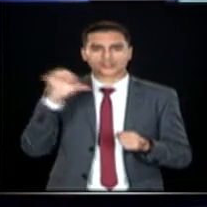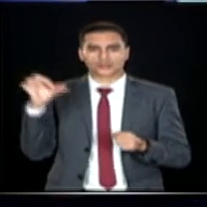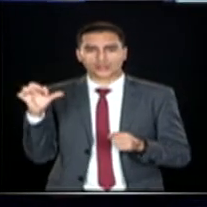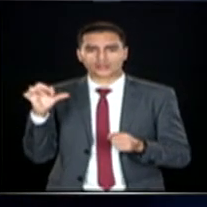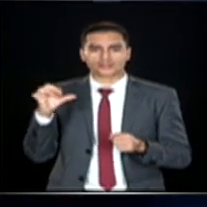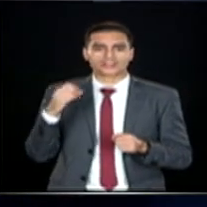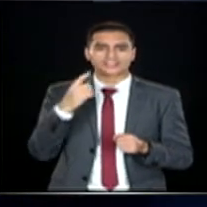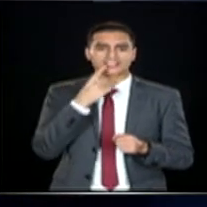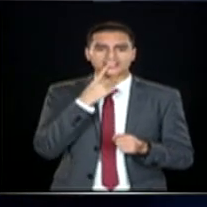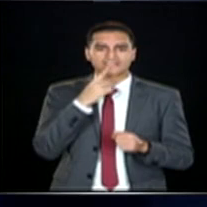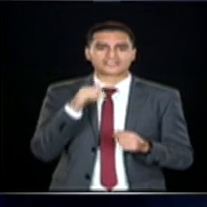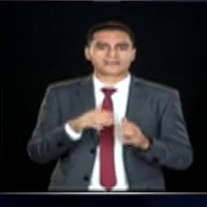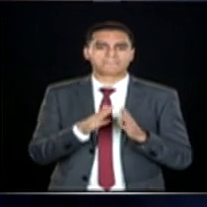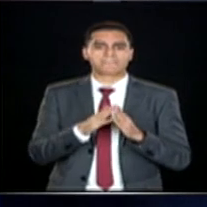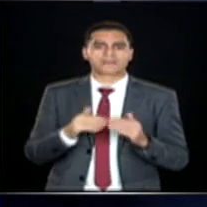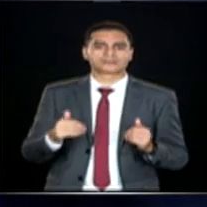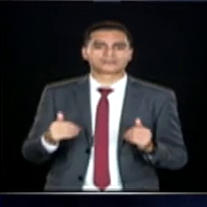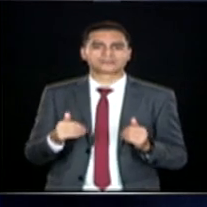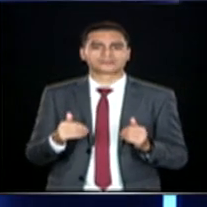1919 في مصر؟